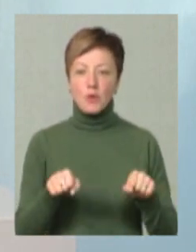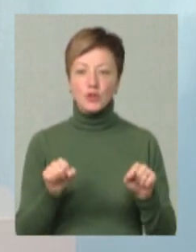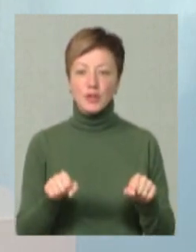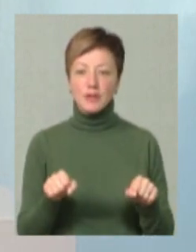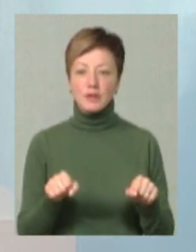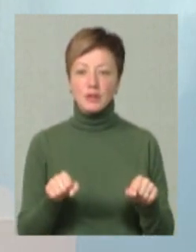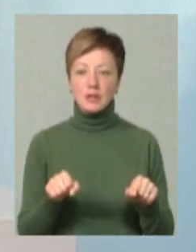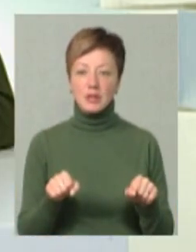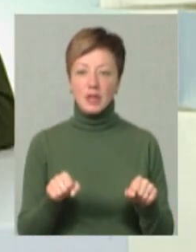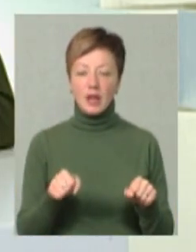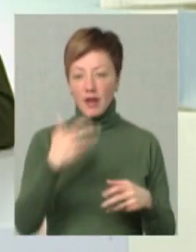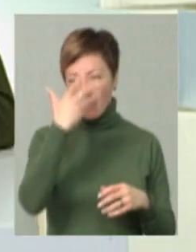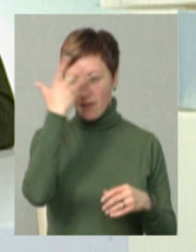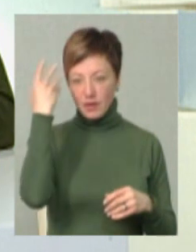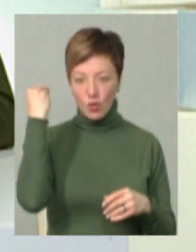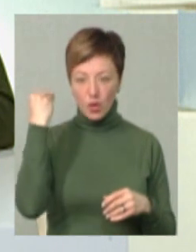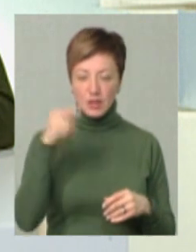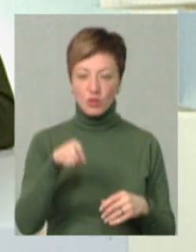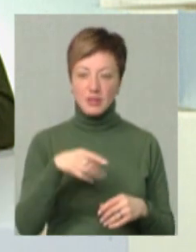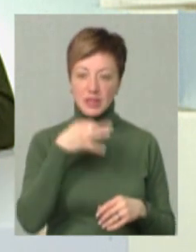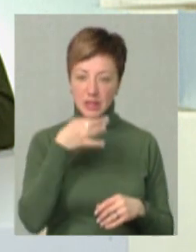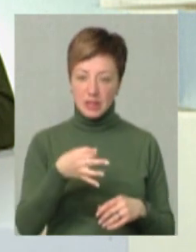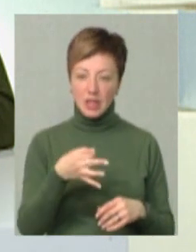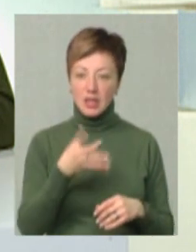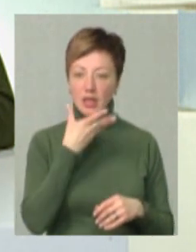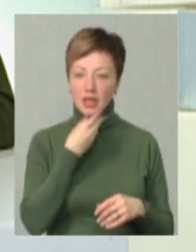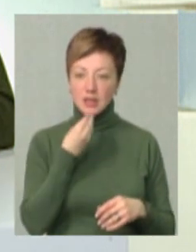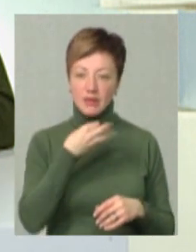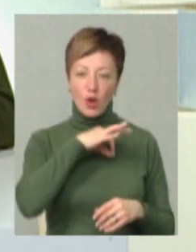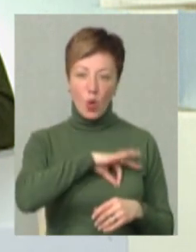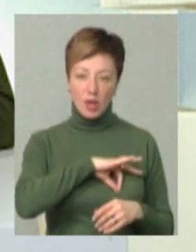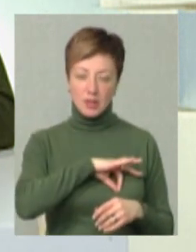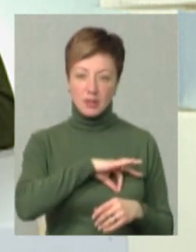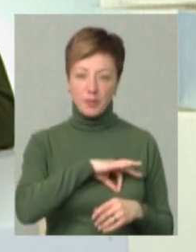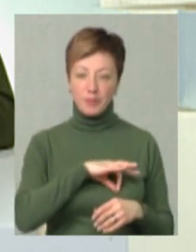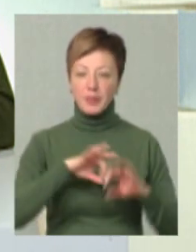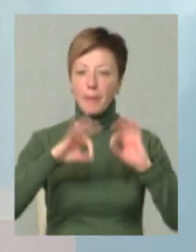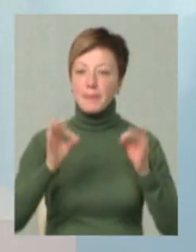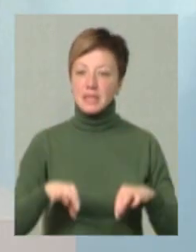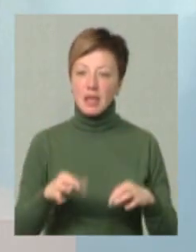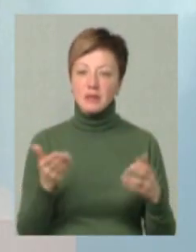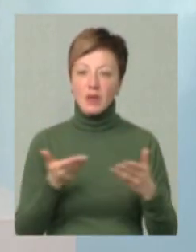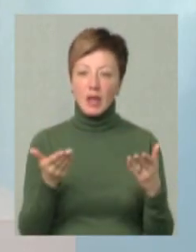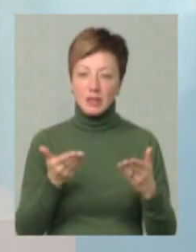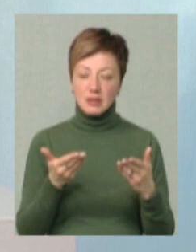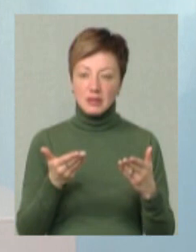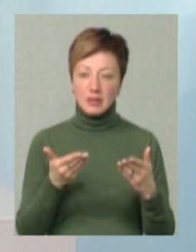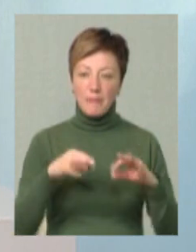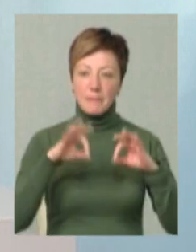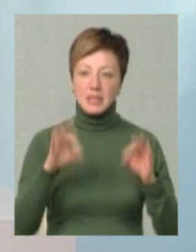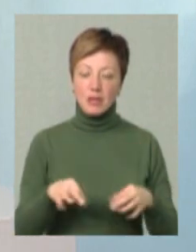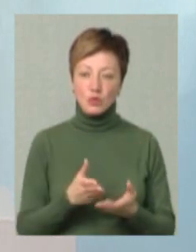можливості якось відволіктися. Те, що ви сказали, красиве і корисне, тобто мистецтво, якісь такі